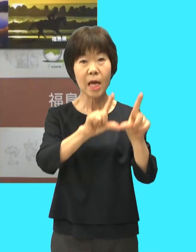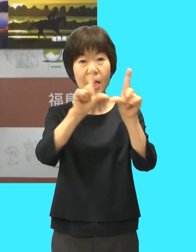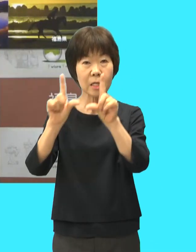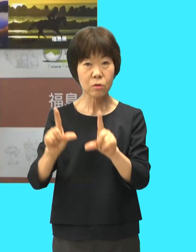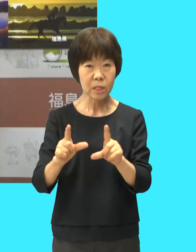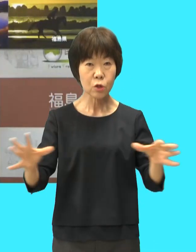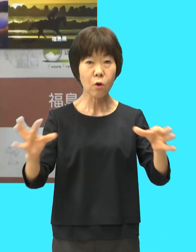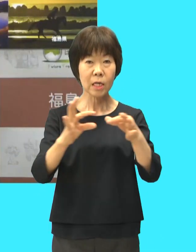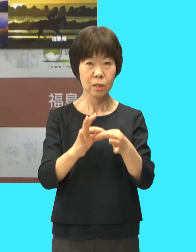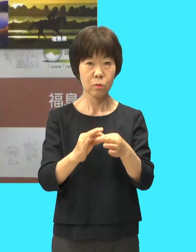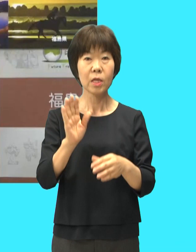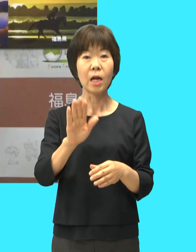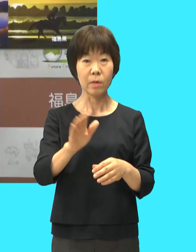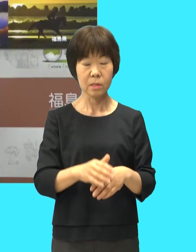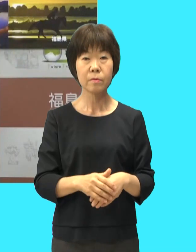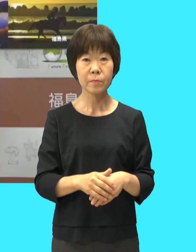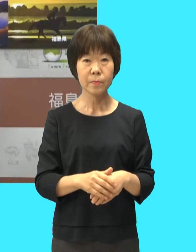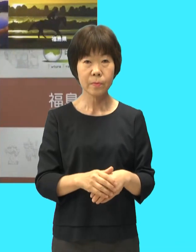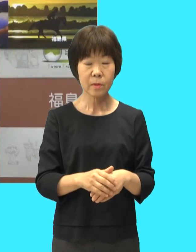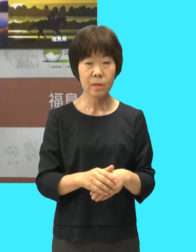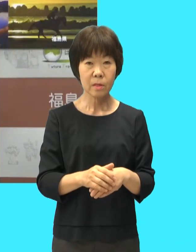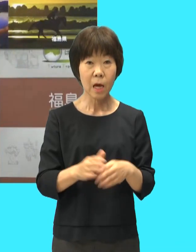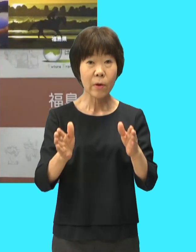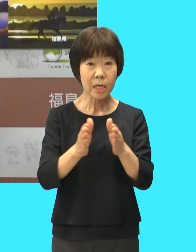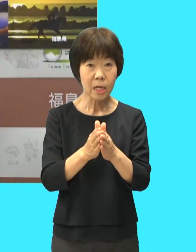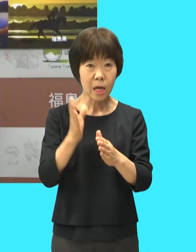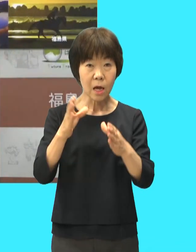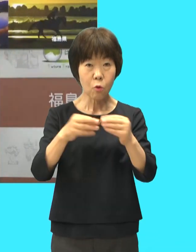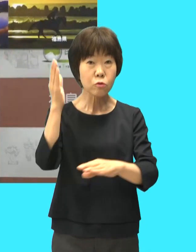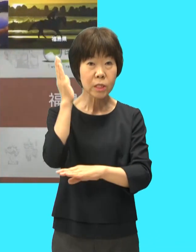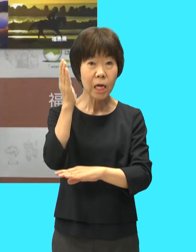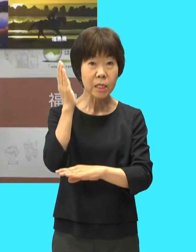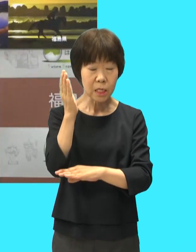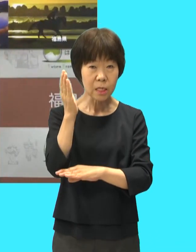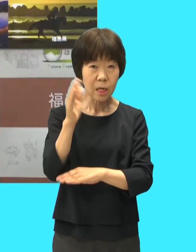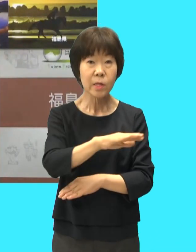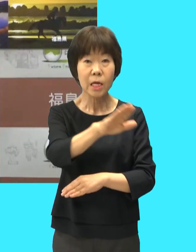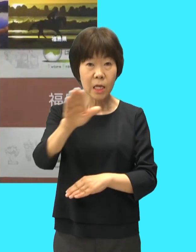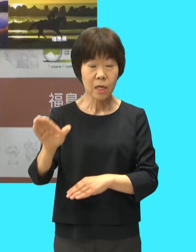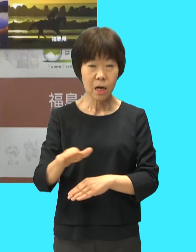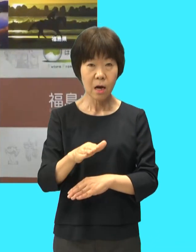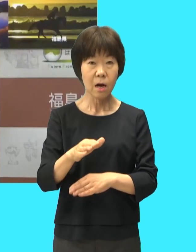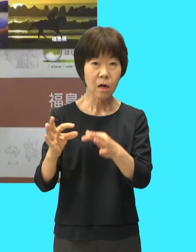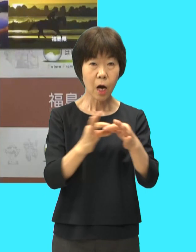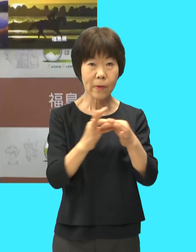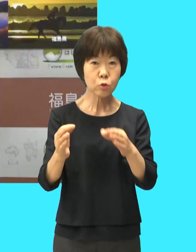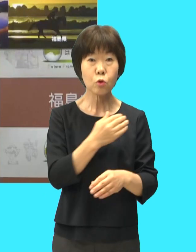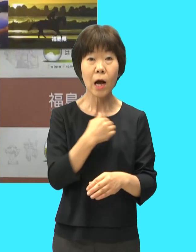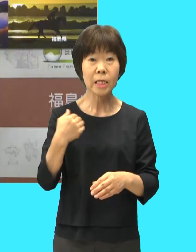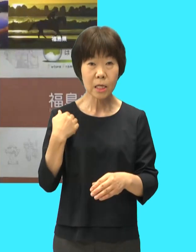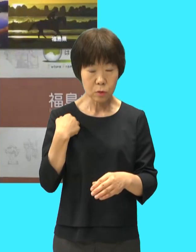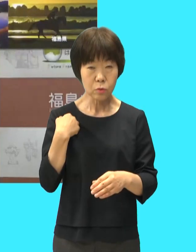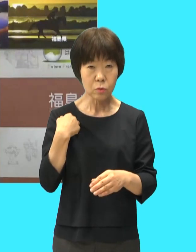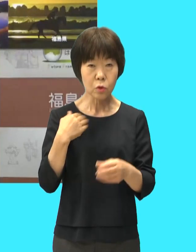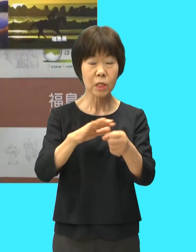直結するものであります合わせて国政に県民の皆さんが直接関わることができる